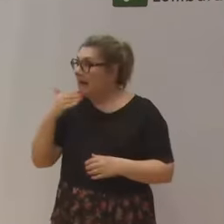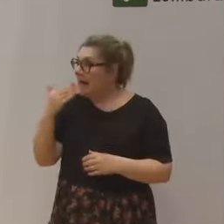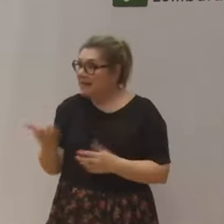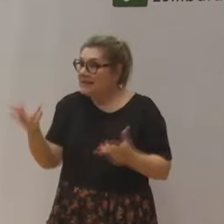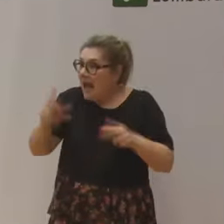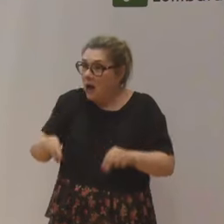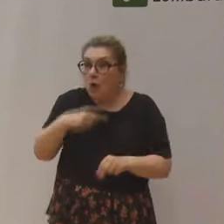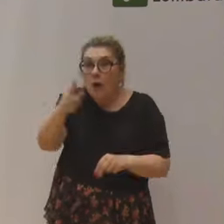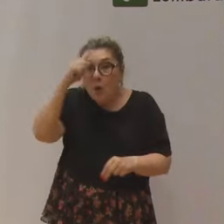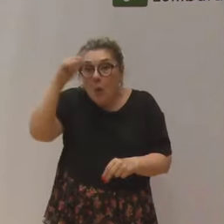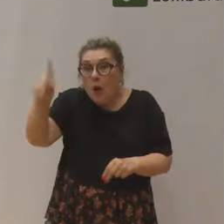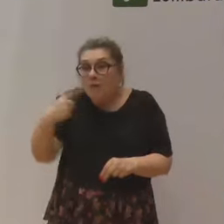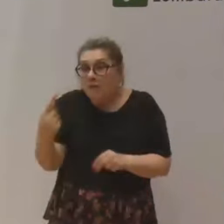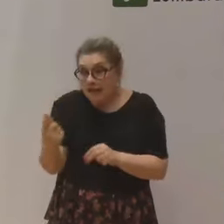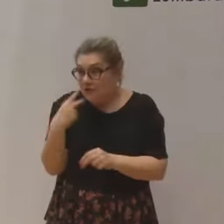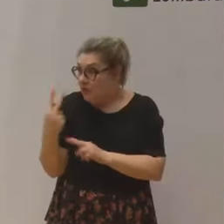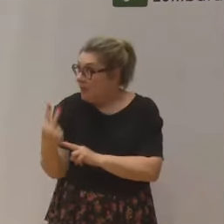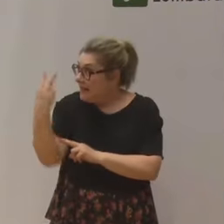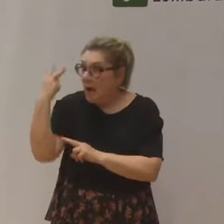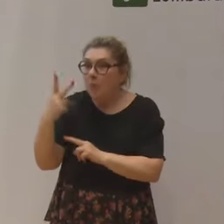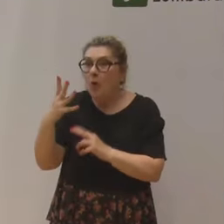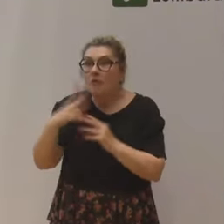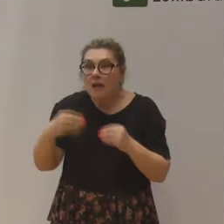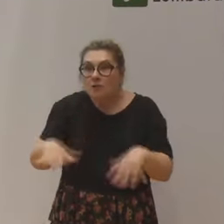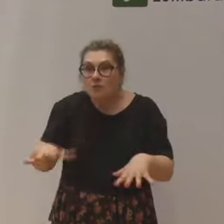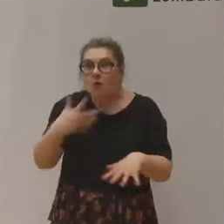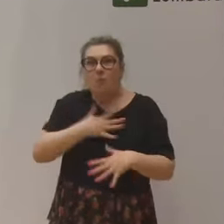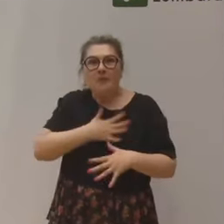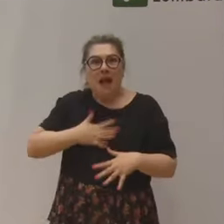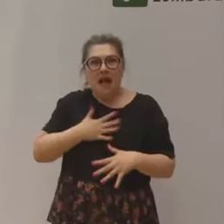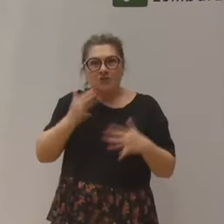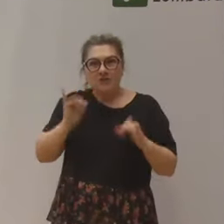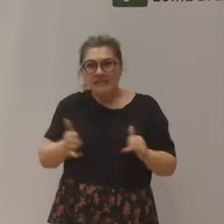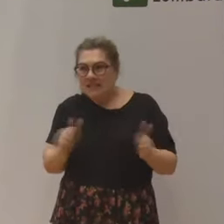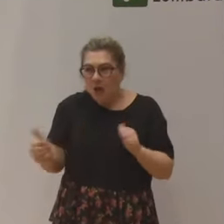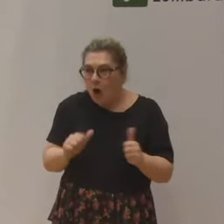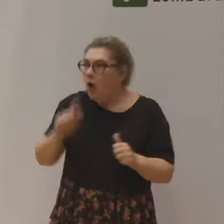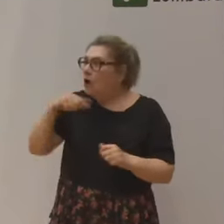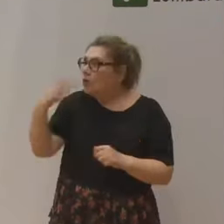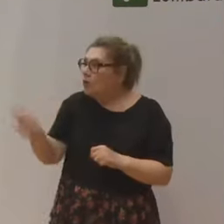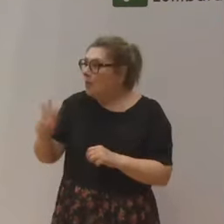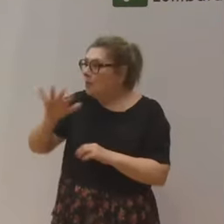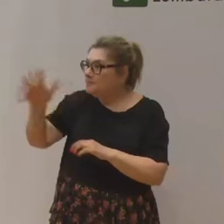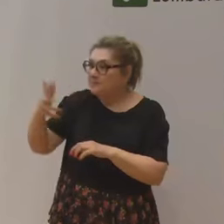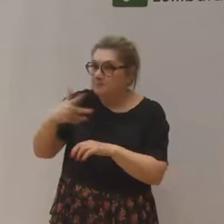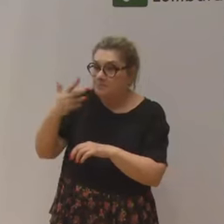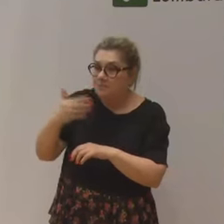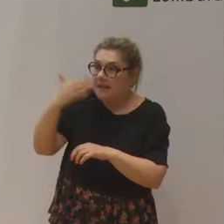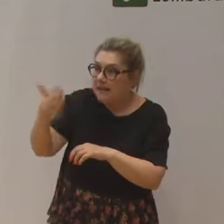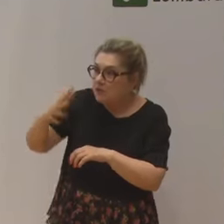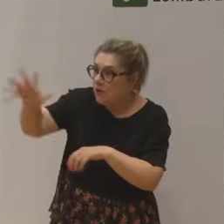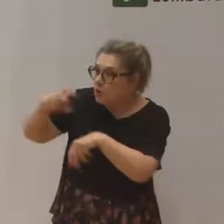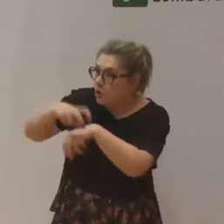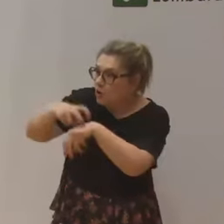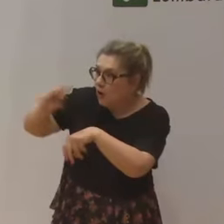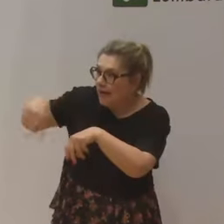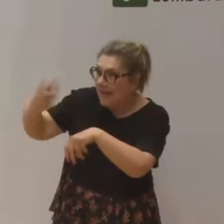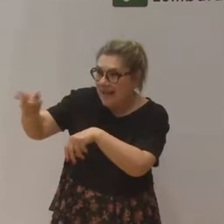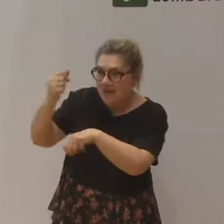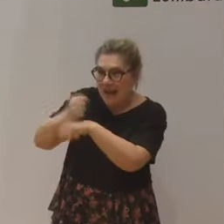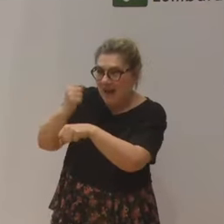fatto possa incontrare il vostro gradimento e consenso. Poi ci sarà il nostro dottor Gillini, che ringrazio perché poi il